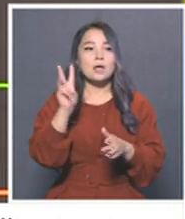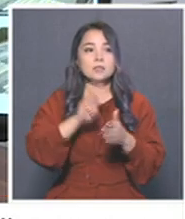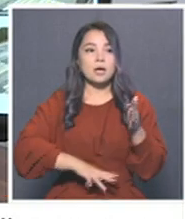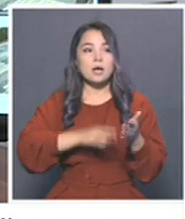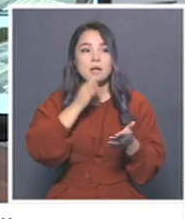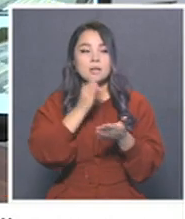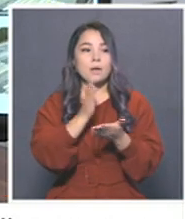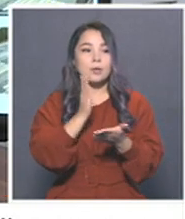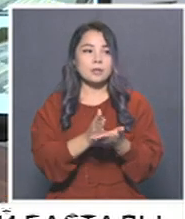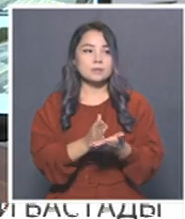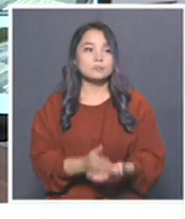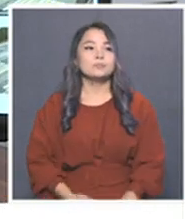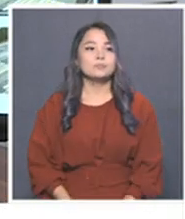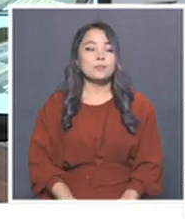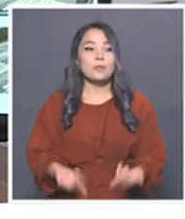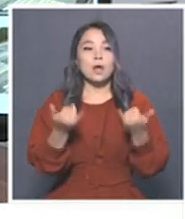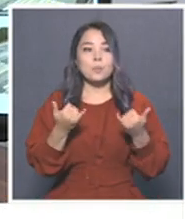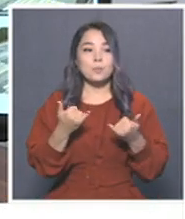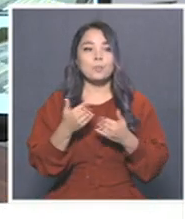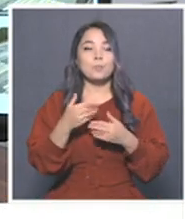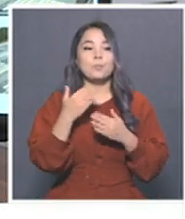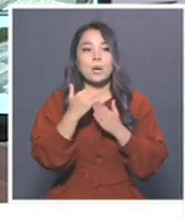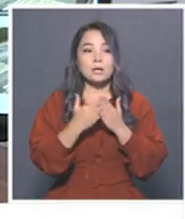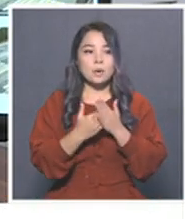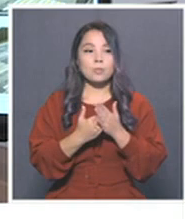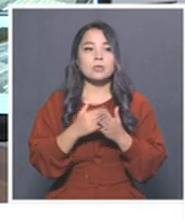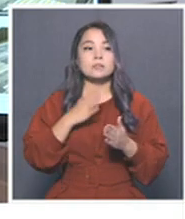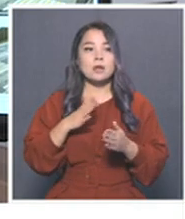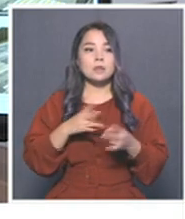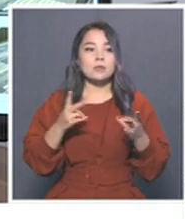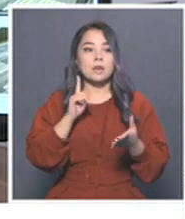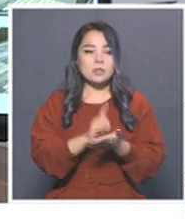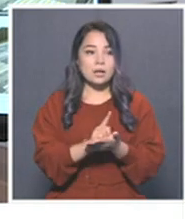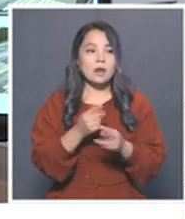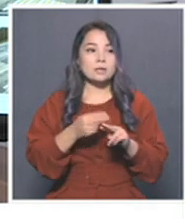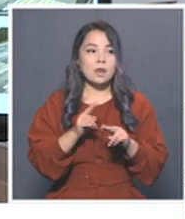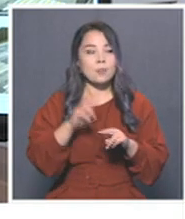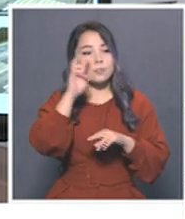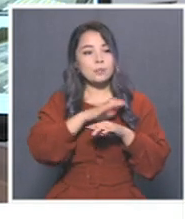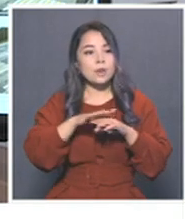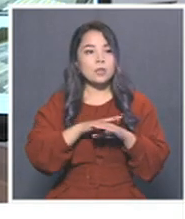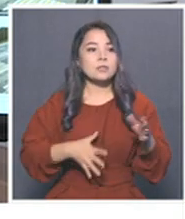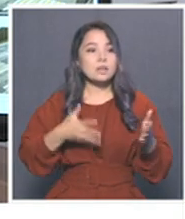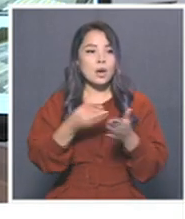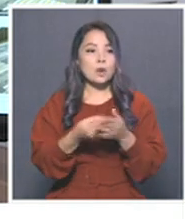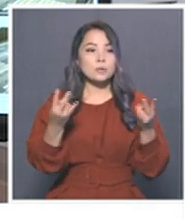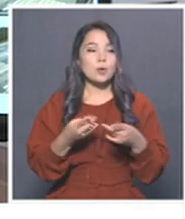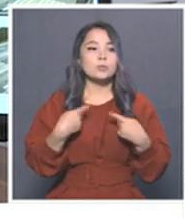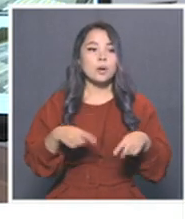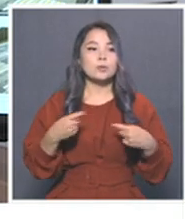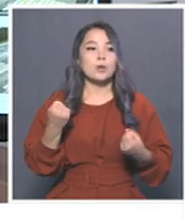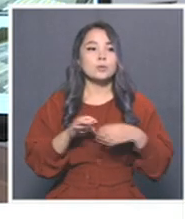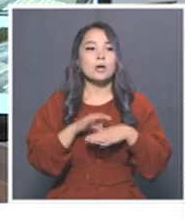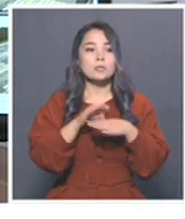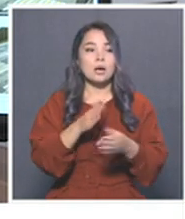салынған. Программа не үшін керек? Себебі әртүрлі жағдай болады ғой, мысалы үшін. Мемлекеттік нөмірлерін дұрыс оқымай қалатын кездер болады жаңағындай. Кейбір жүргізушілер бар